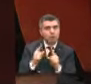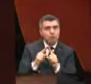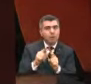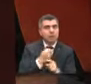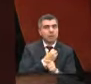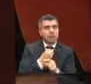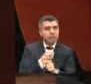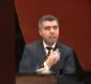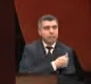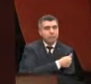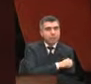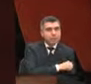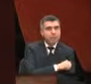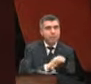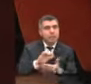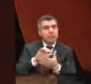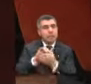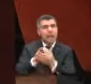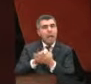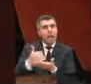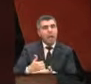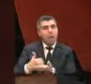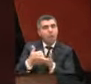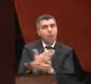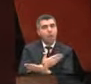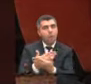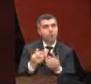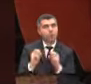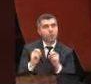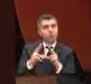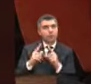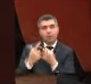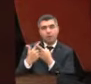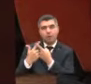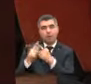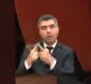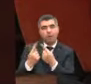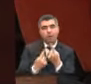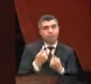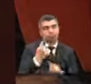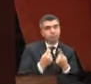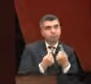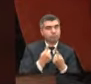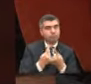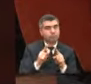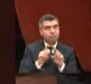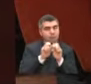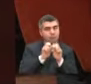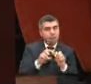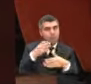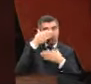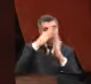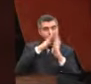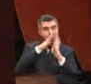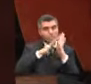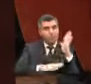البشرية والتعاون بين هذه الموارد، يعني لا ميوتواليزاسيون ديال الموارد اللي يمكن تكون على المستوى الترابي.